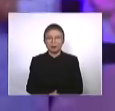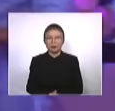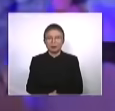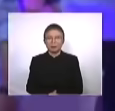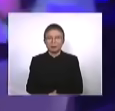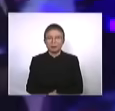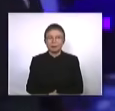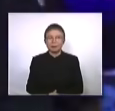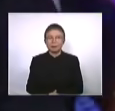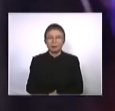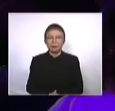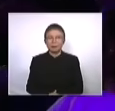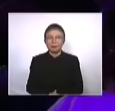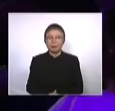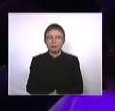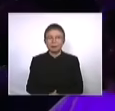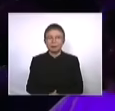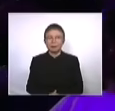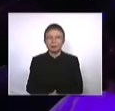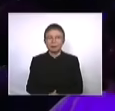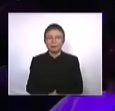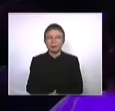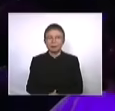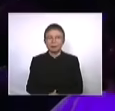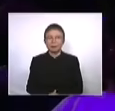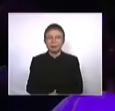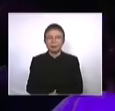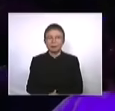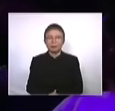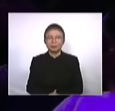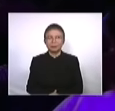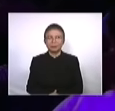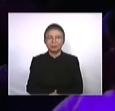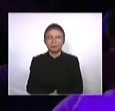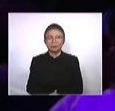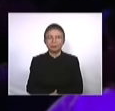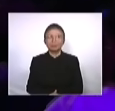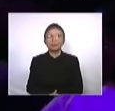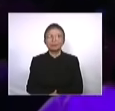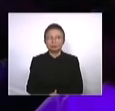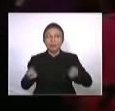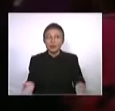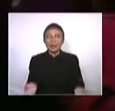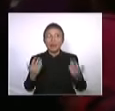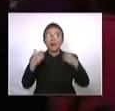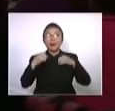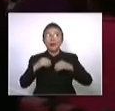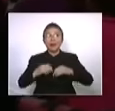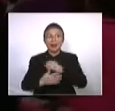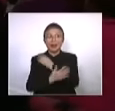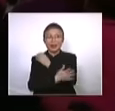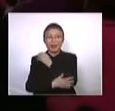ee lazimnya kan kita mengucapkan akronim yang sama-sama sudah apa sudah